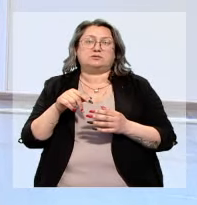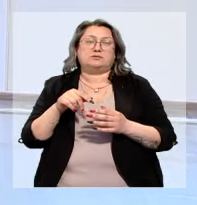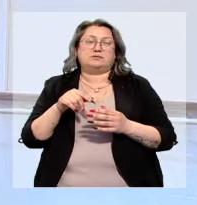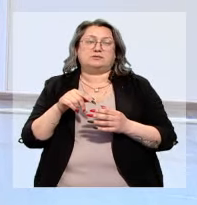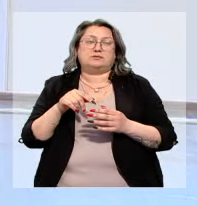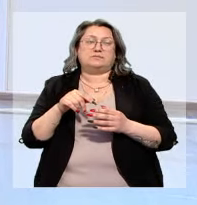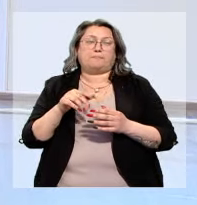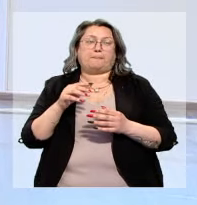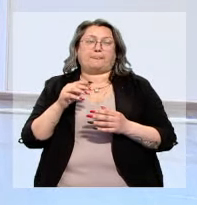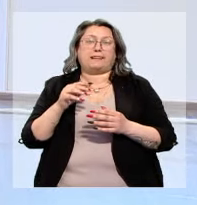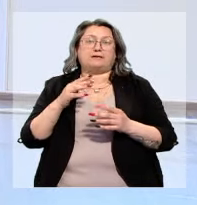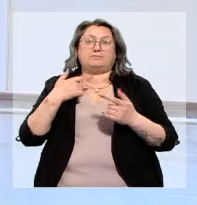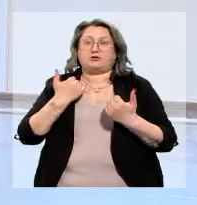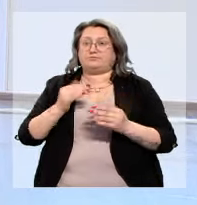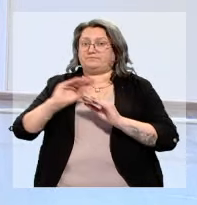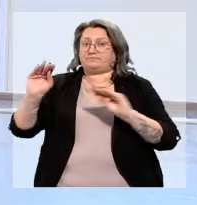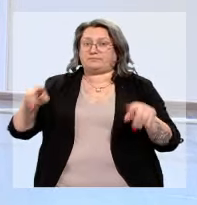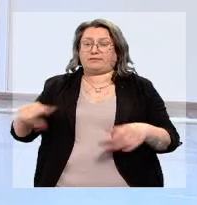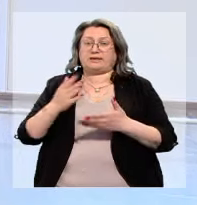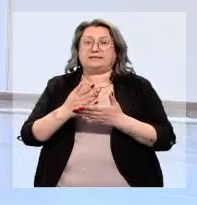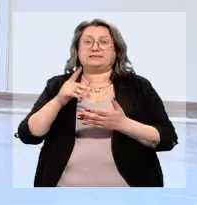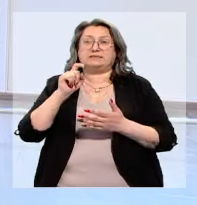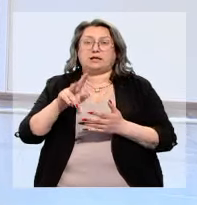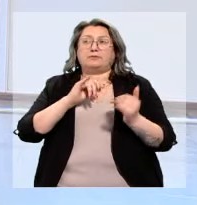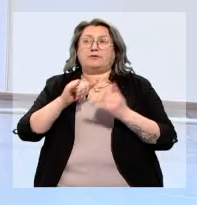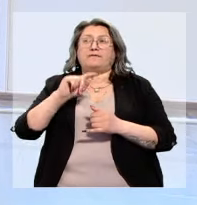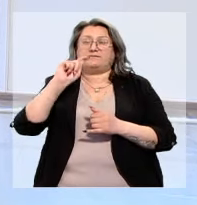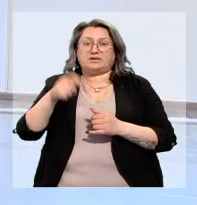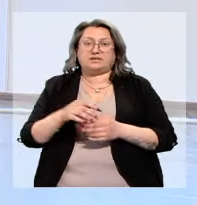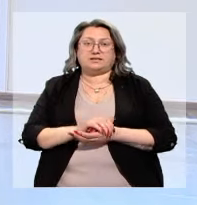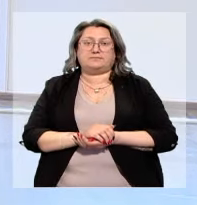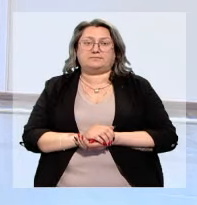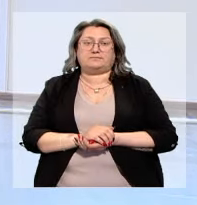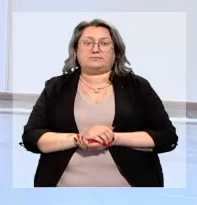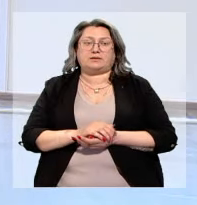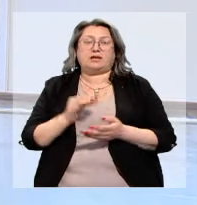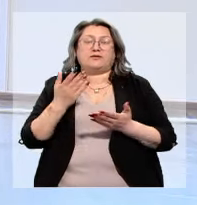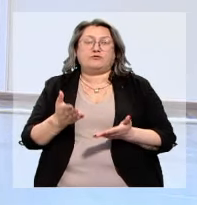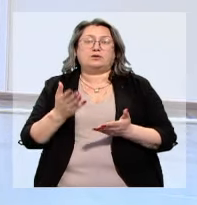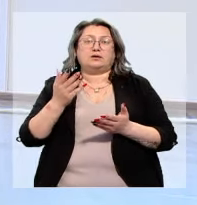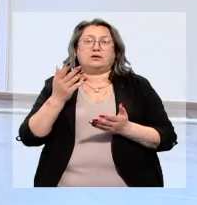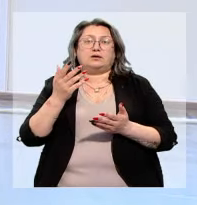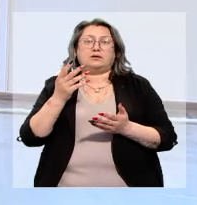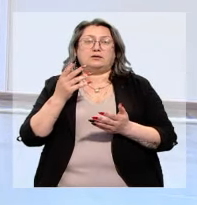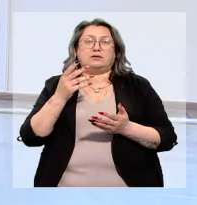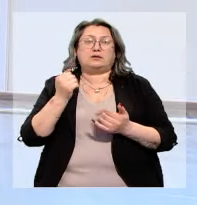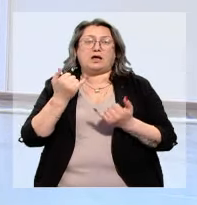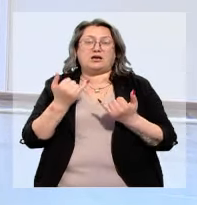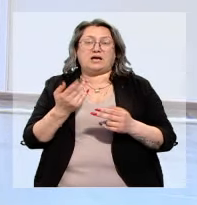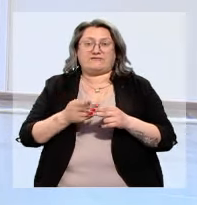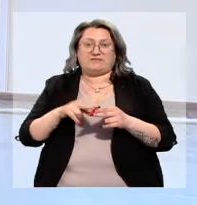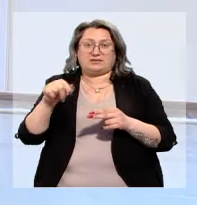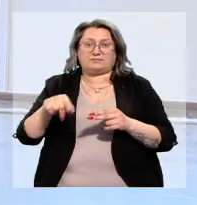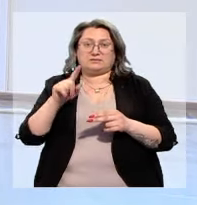в нашей экспозиции есть зал, посвященный Великой Отечественной войне. И вот как раз-таки на данном